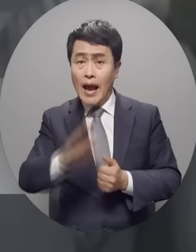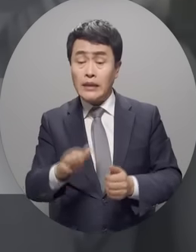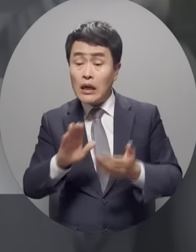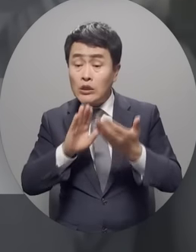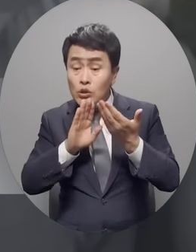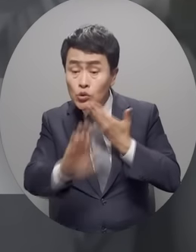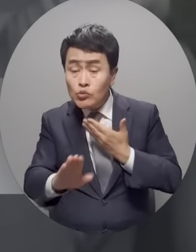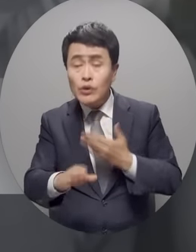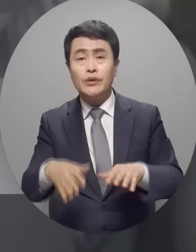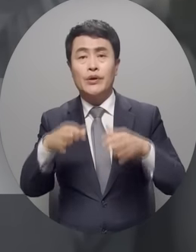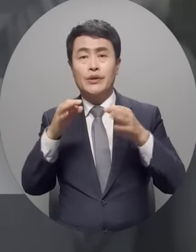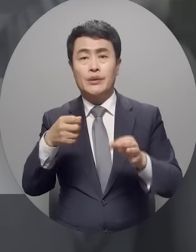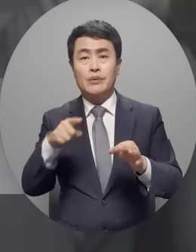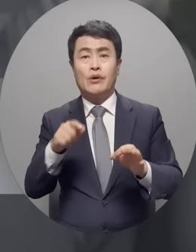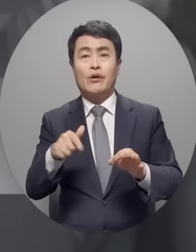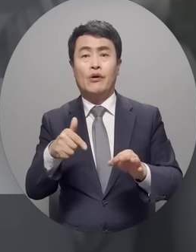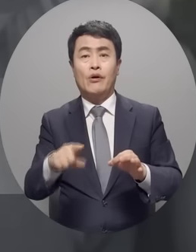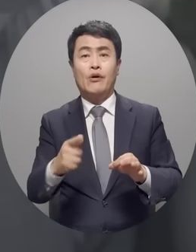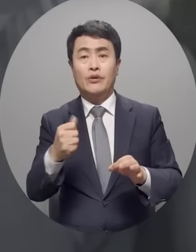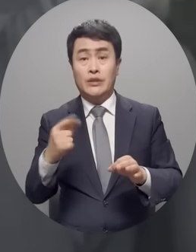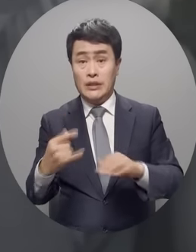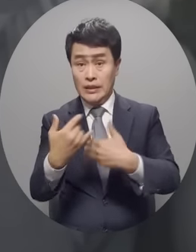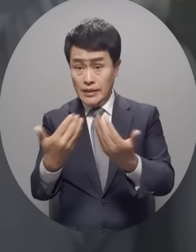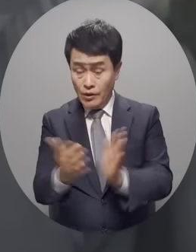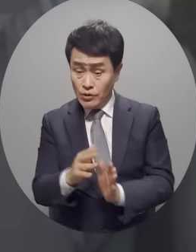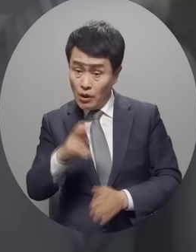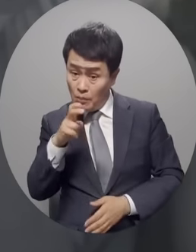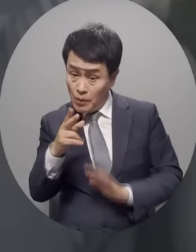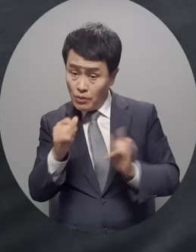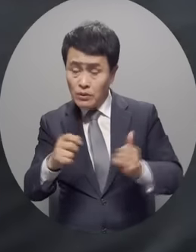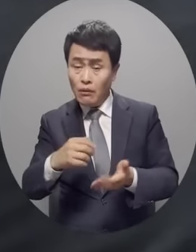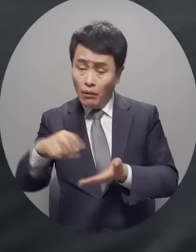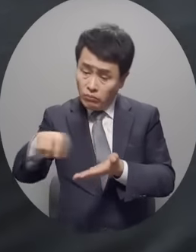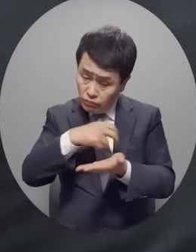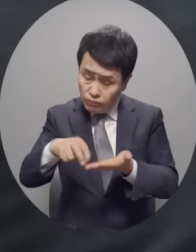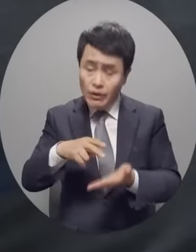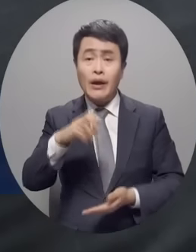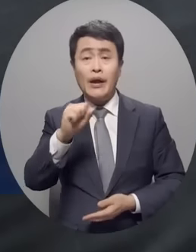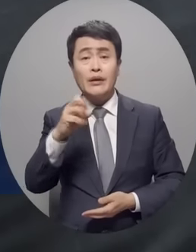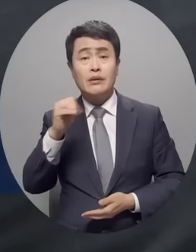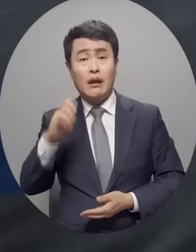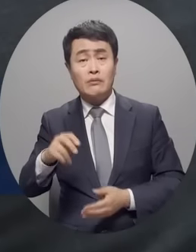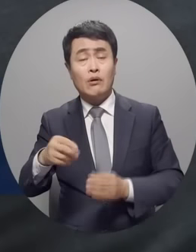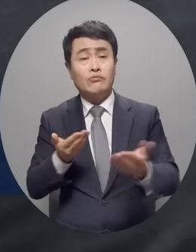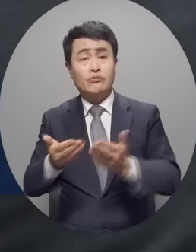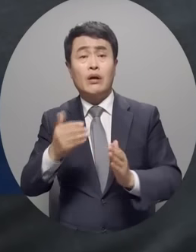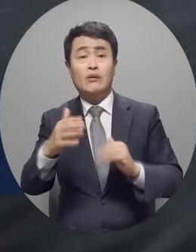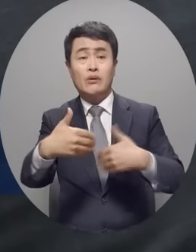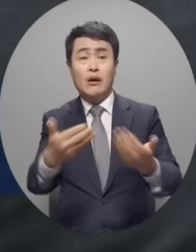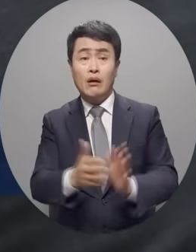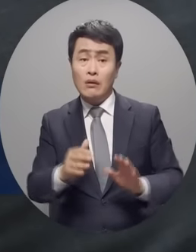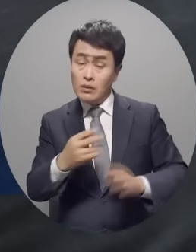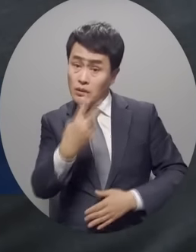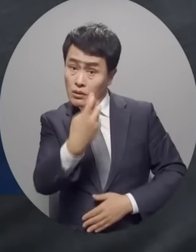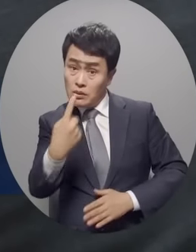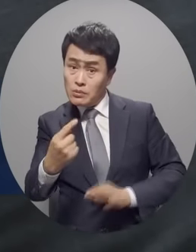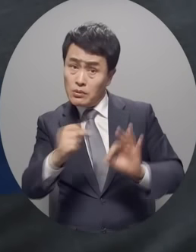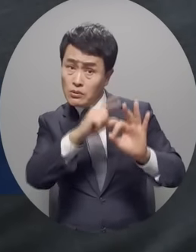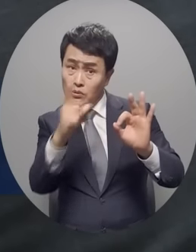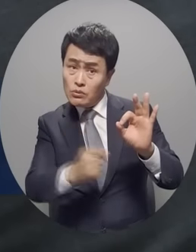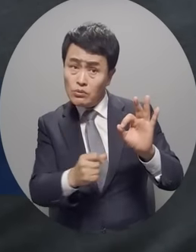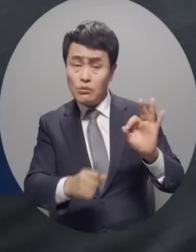명 씨와 별도로 SNS 메시지를 주고받은 걸로 드러났습니다. 2021년 뭐 10월인가에